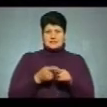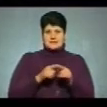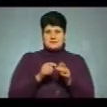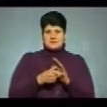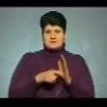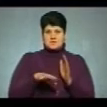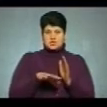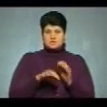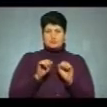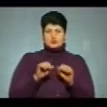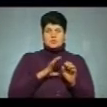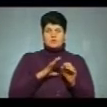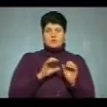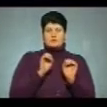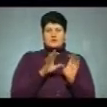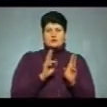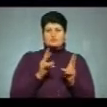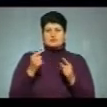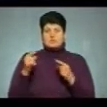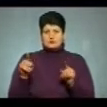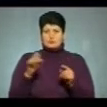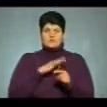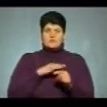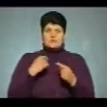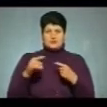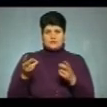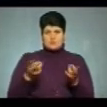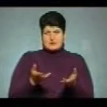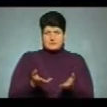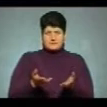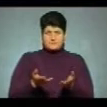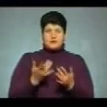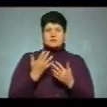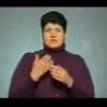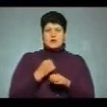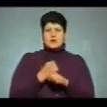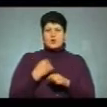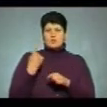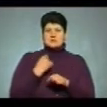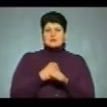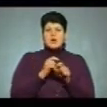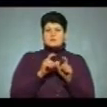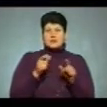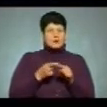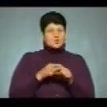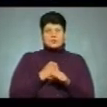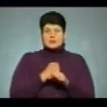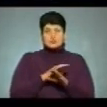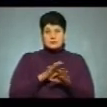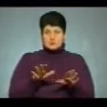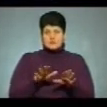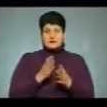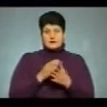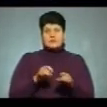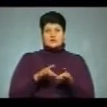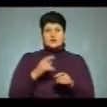щоб можна було передати його або іншому орендарю, або використовувати на інші потреби. І оскільки обласна аптека не зробила цього кроку, є рішення